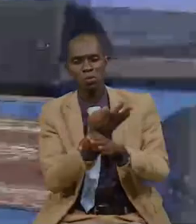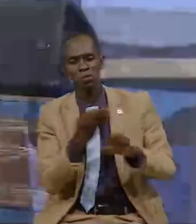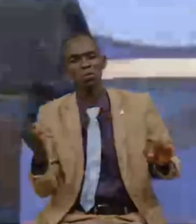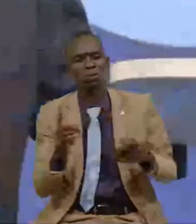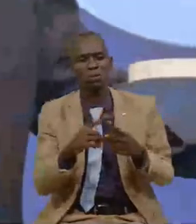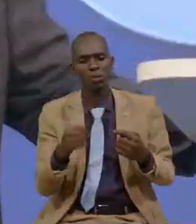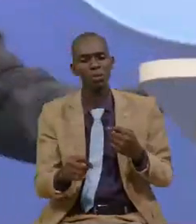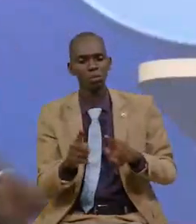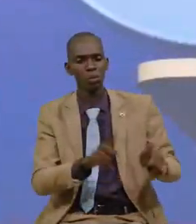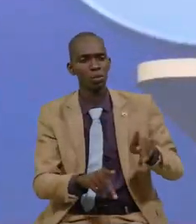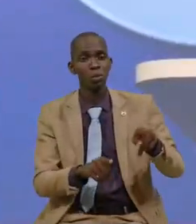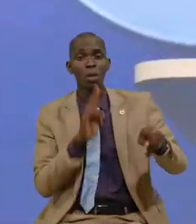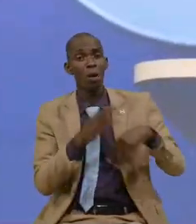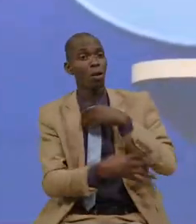pauvres.